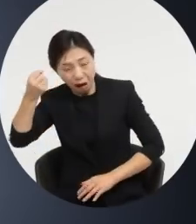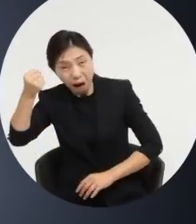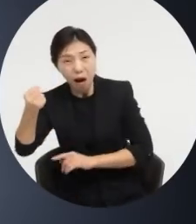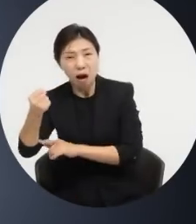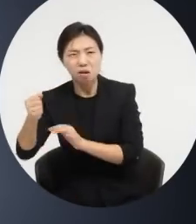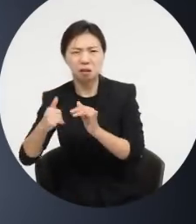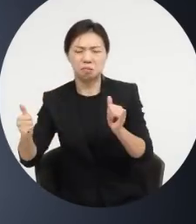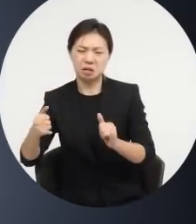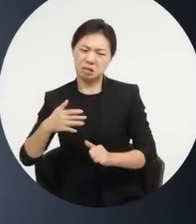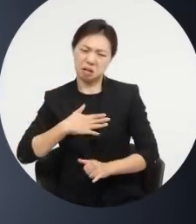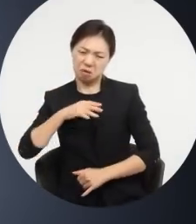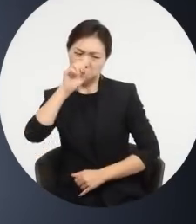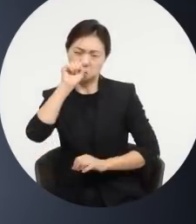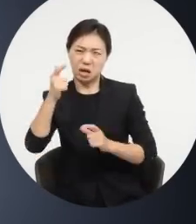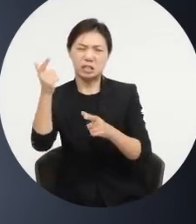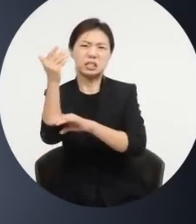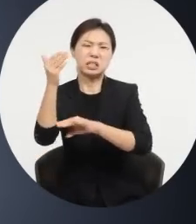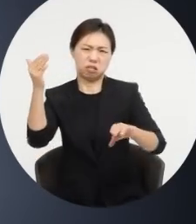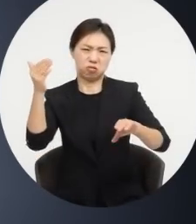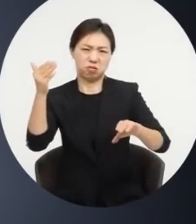불리하도록 기준을 정하는 것 같아요.